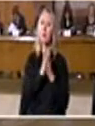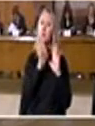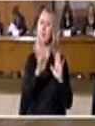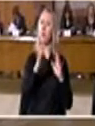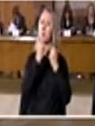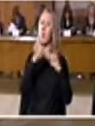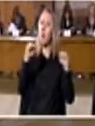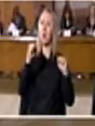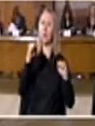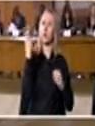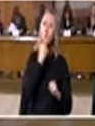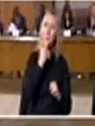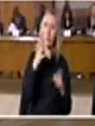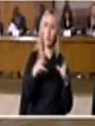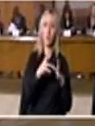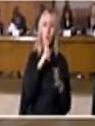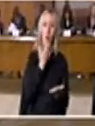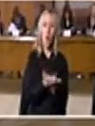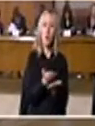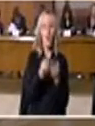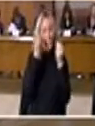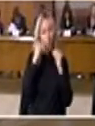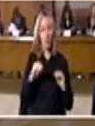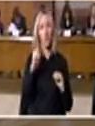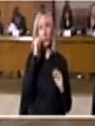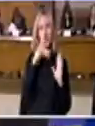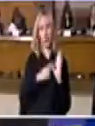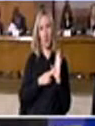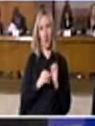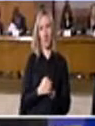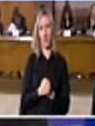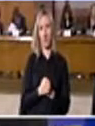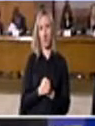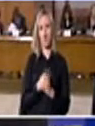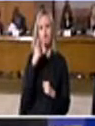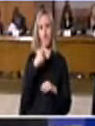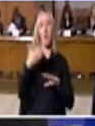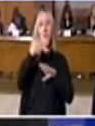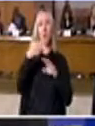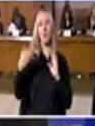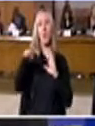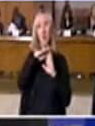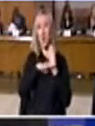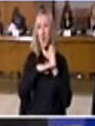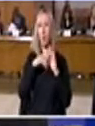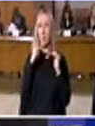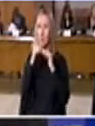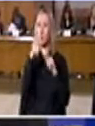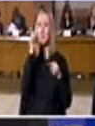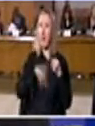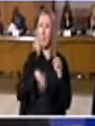tolerantnog društva zasnovanog na poštovanju ljudskih prava. Načelo jednakosti i zabrane